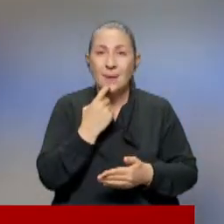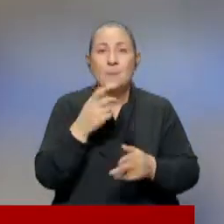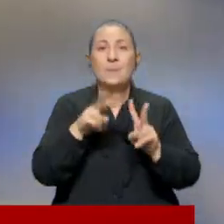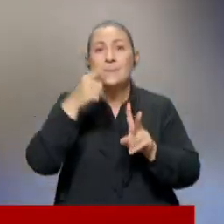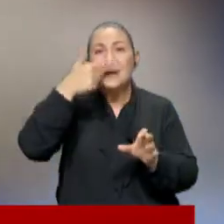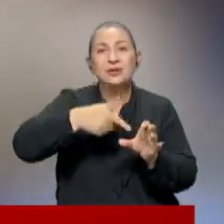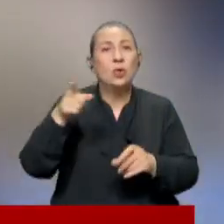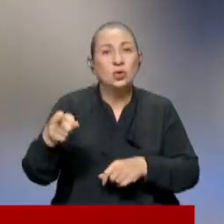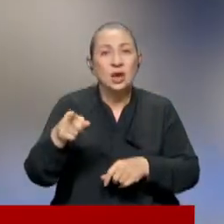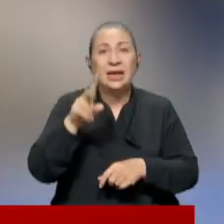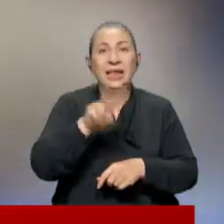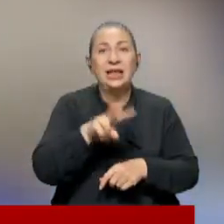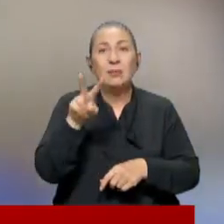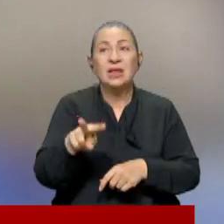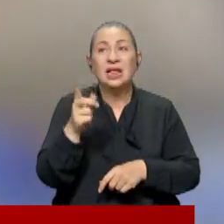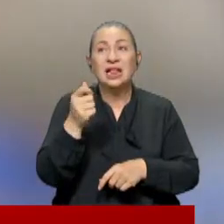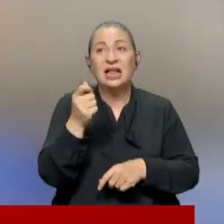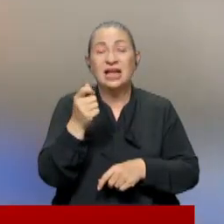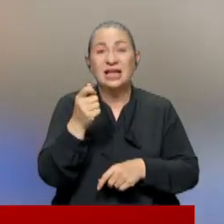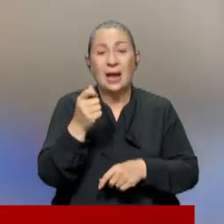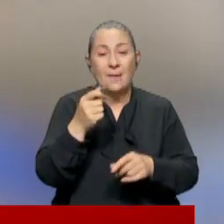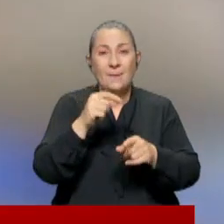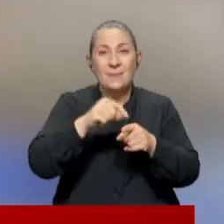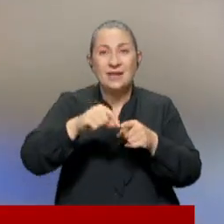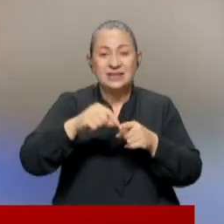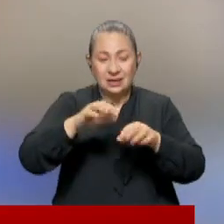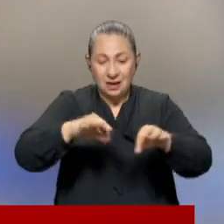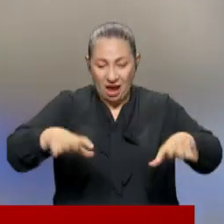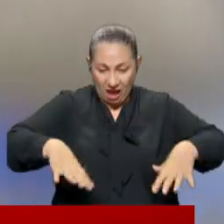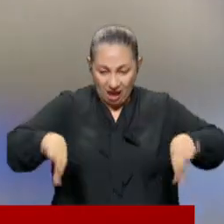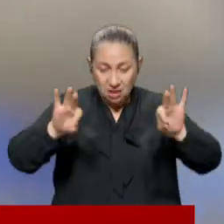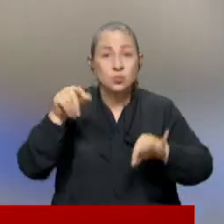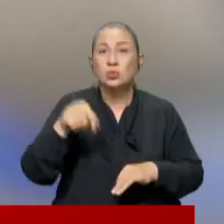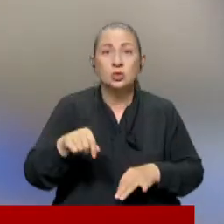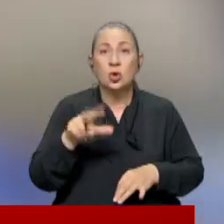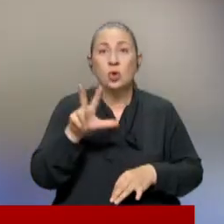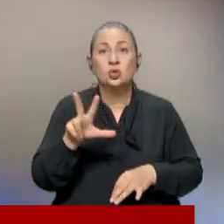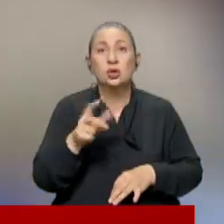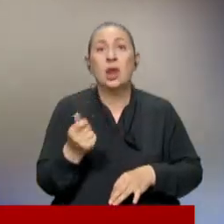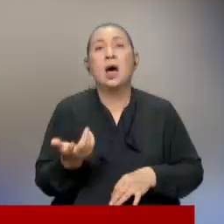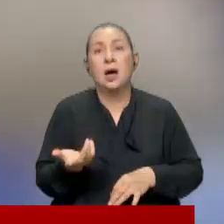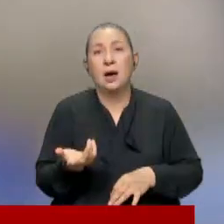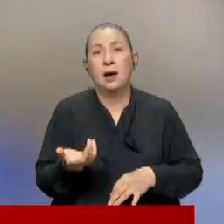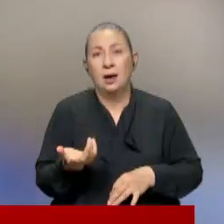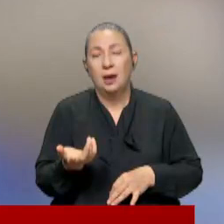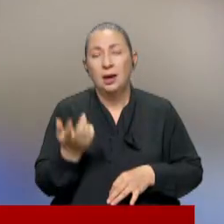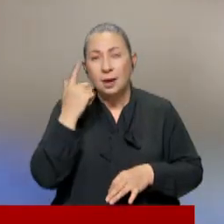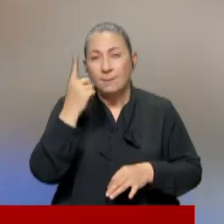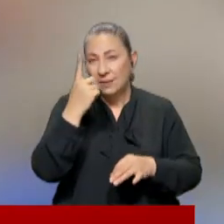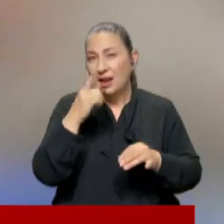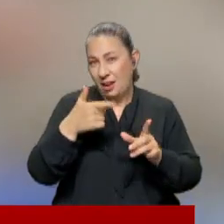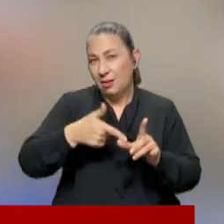mazotu 22 lirayken bezelye yerine hazırladı. Bugün 30 TL oldu